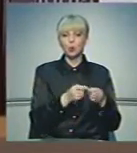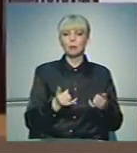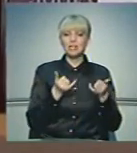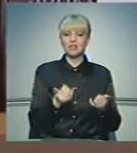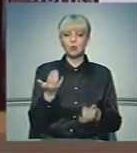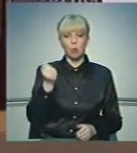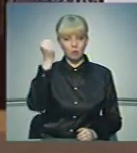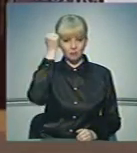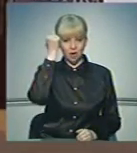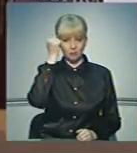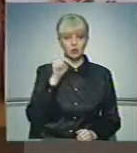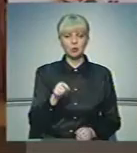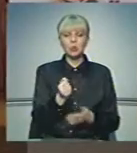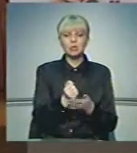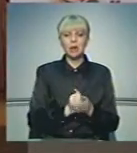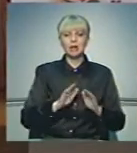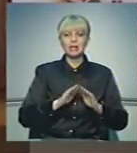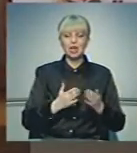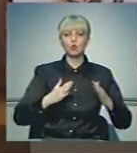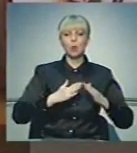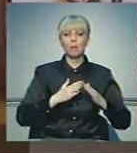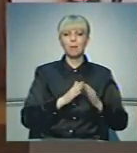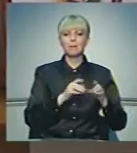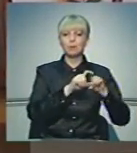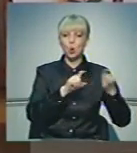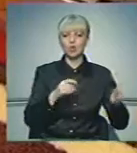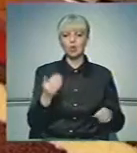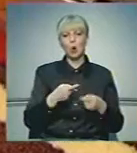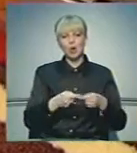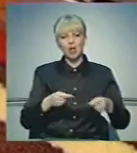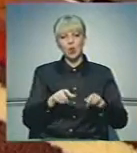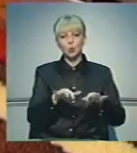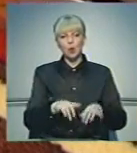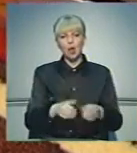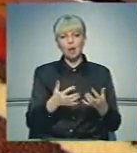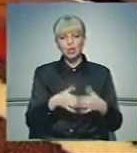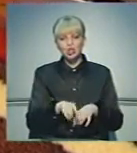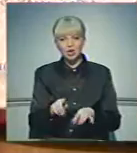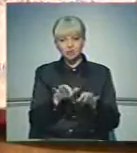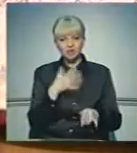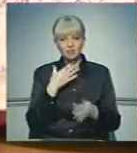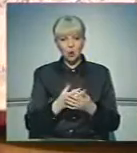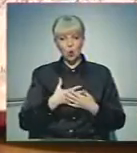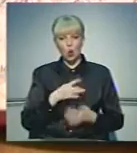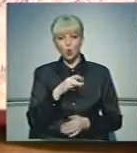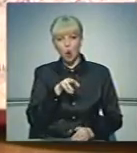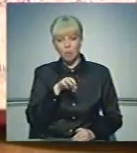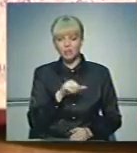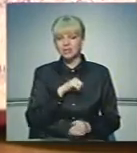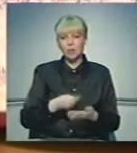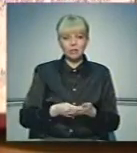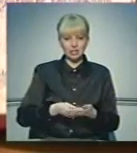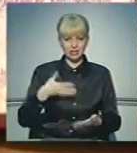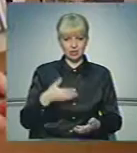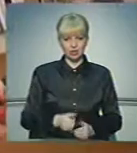присвячений його пам'яті. Тут зберігаються книги з домашньої бібліотеки, його речі, друкарська машина, на якій друкував свої романи, і